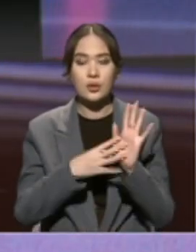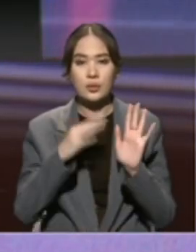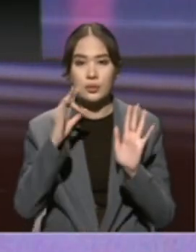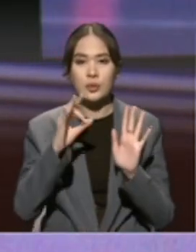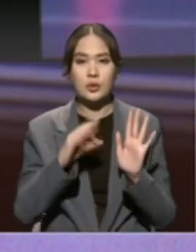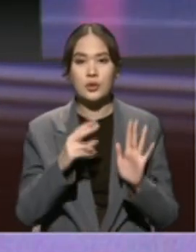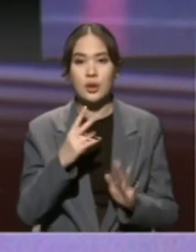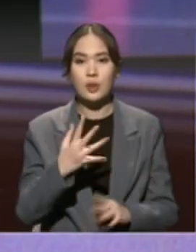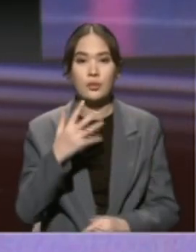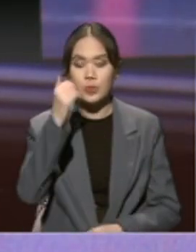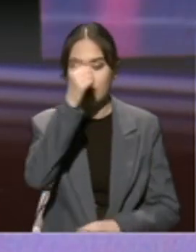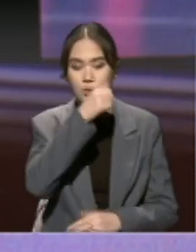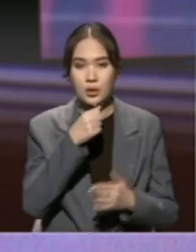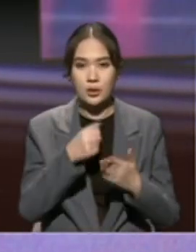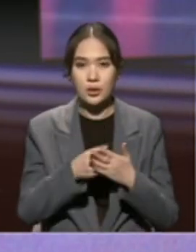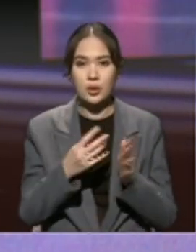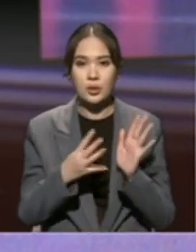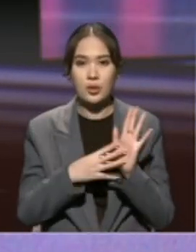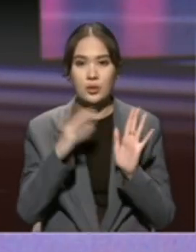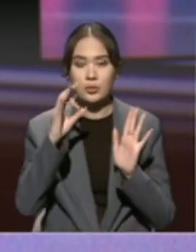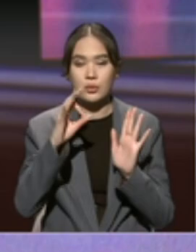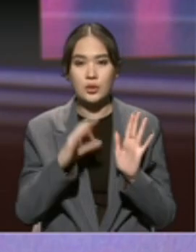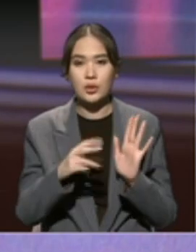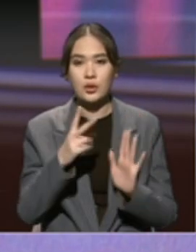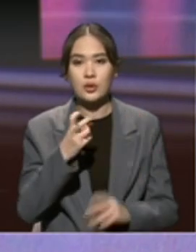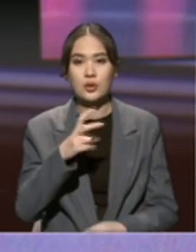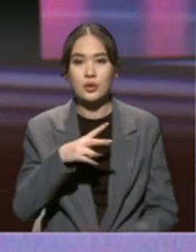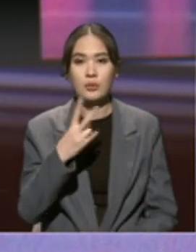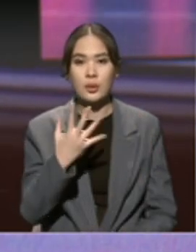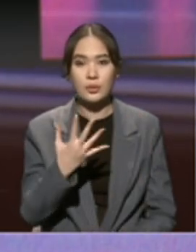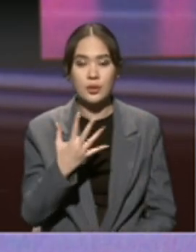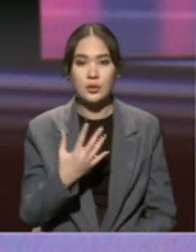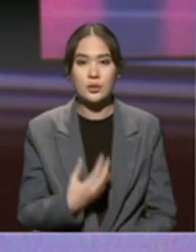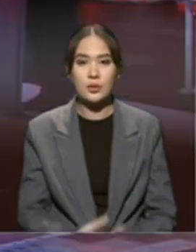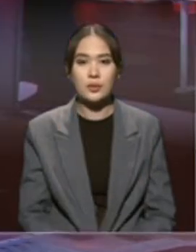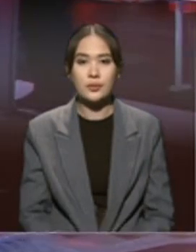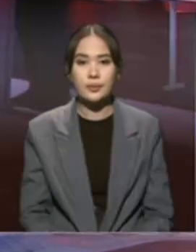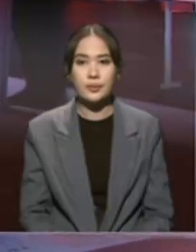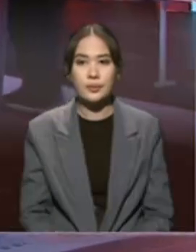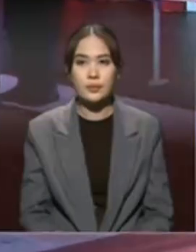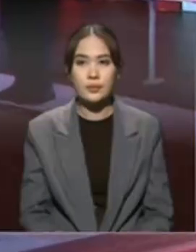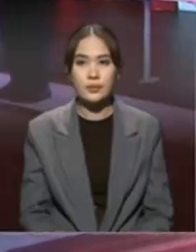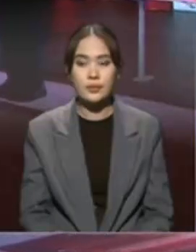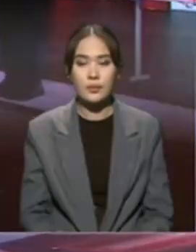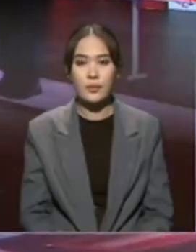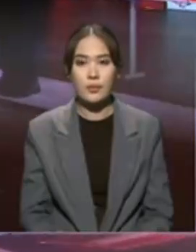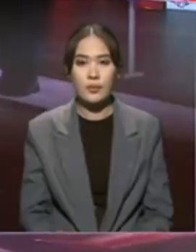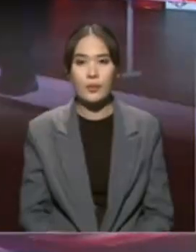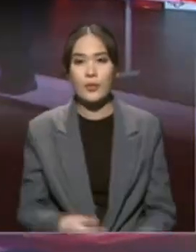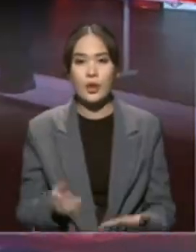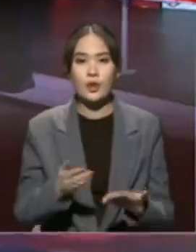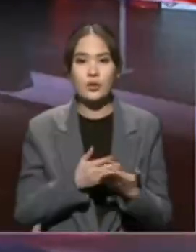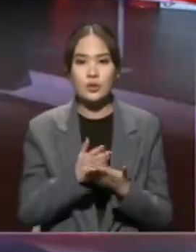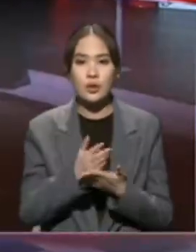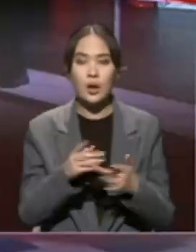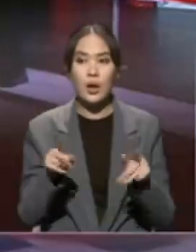25 жыл қалсаңыз, жылдық 9% 225% бір үйдің ақшасы. Солай емес па? Жоқ, оны тікелей